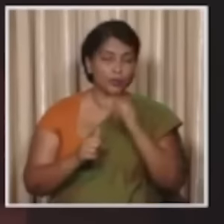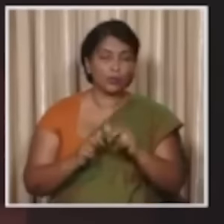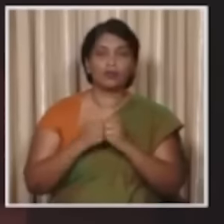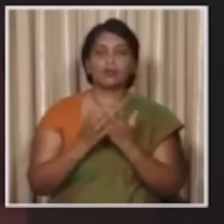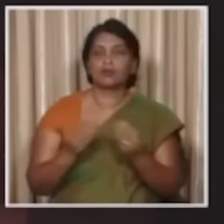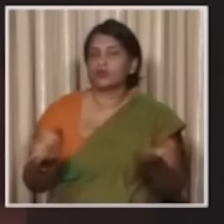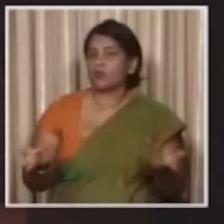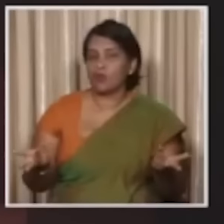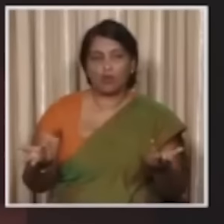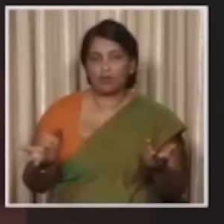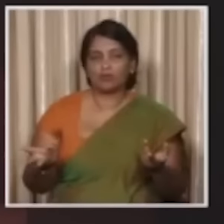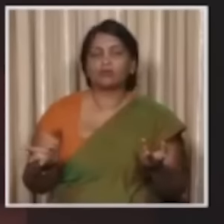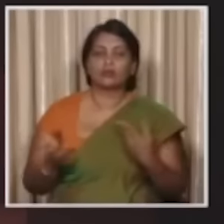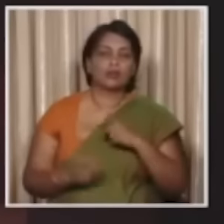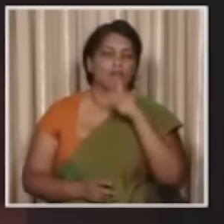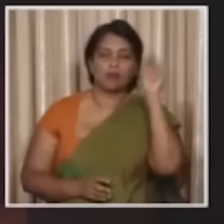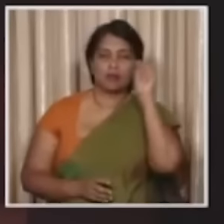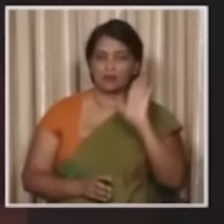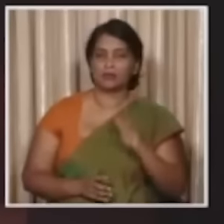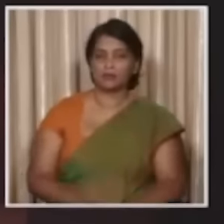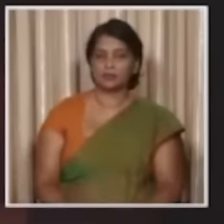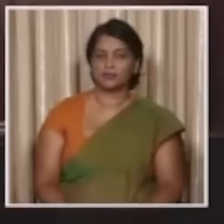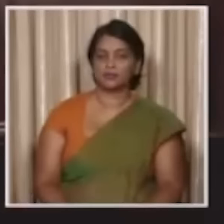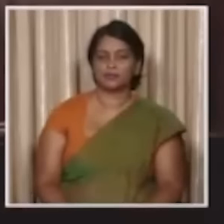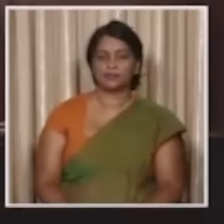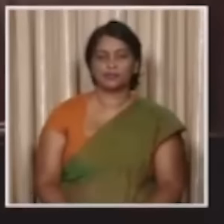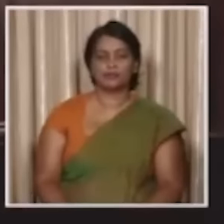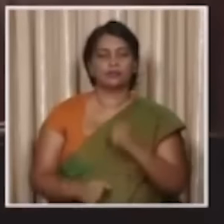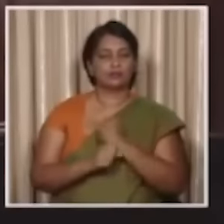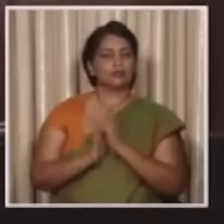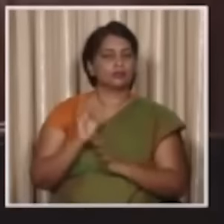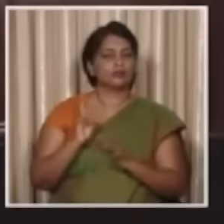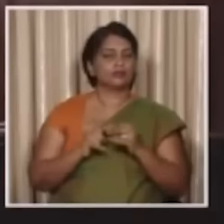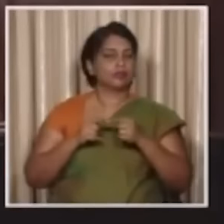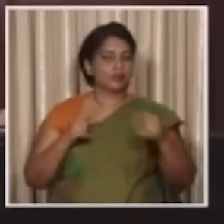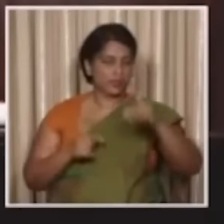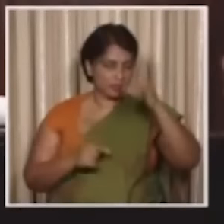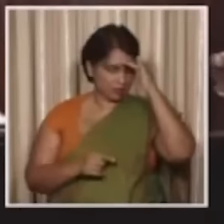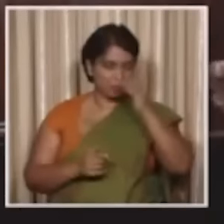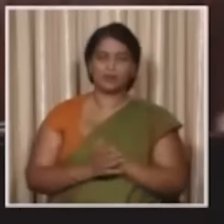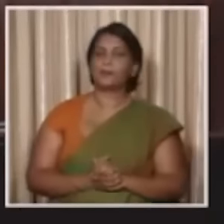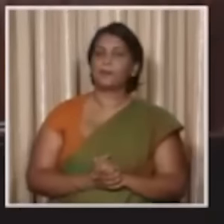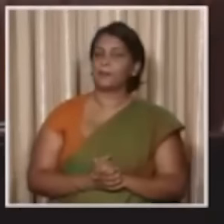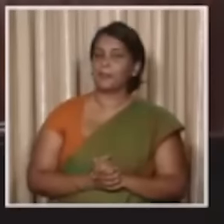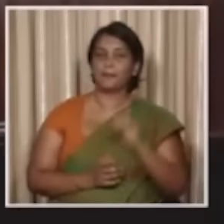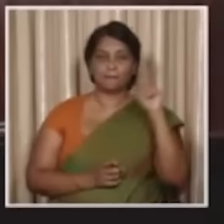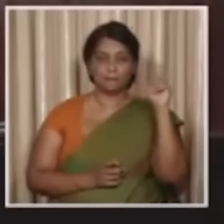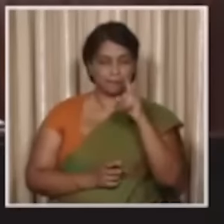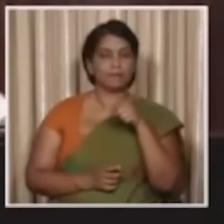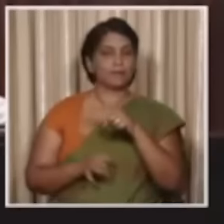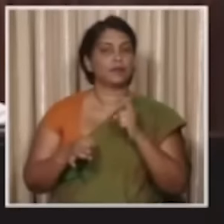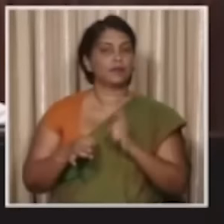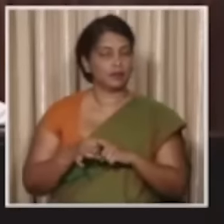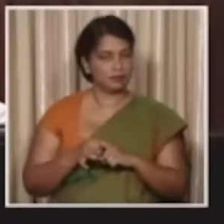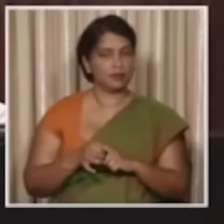විසඳුම මොකක්ද කියන එක මම අහන්න කැමතියි. ස්තුතියි. ගරු රාජ්‍යමැතිතුමිය. විපක්ෂ නායකතුමනි, පළමුවෙන්ම මම මේ